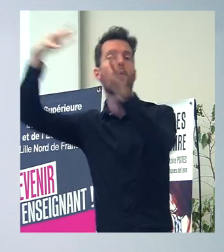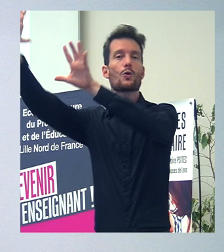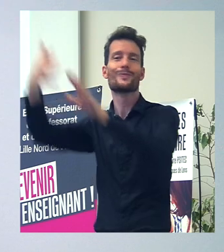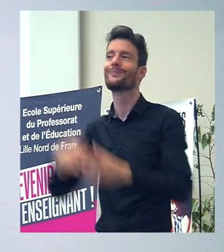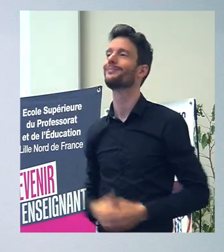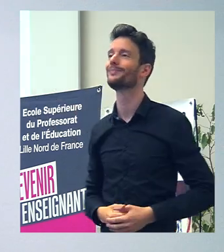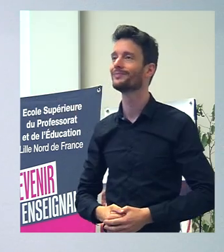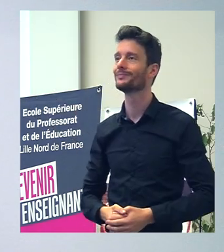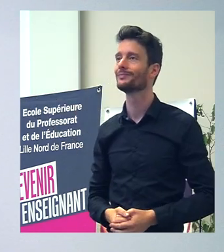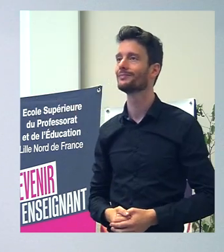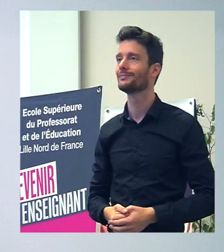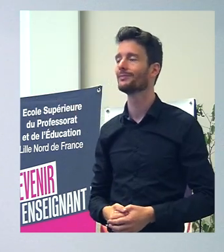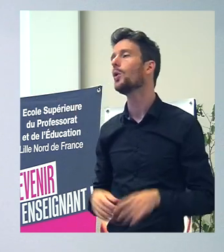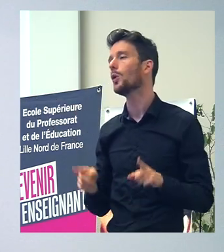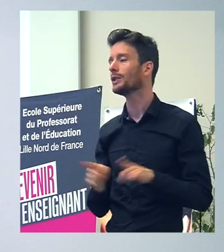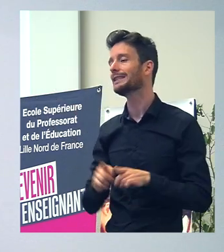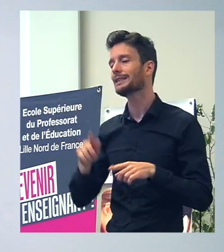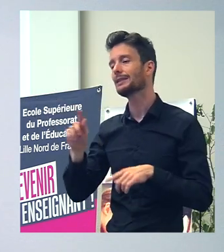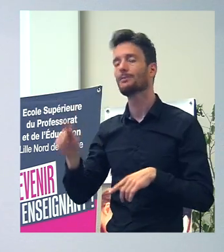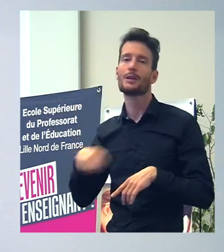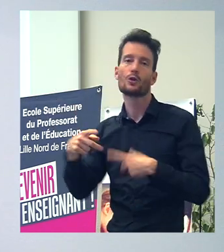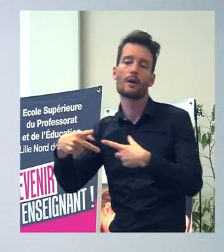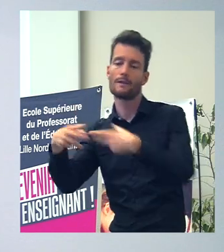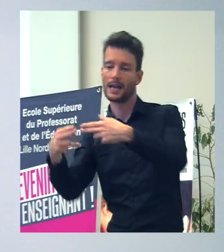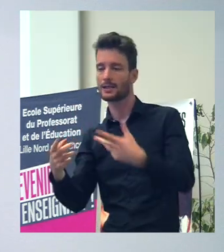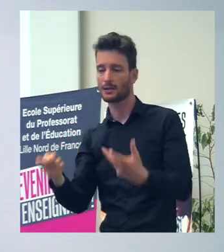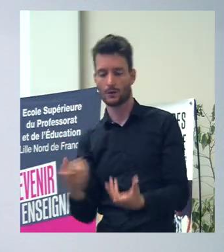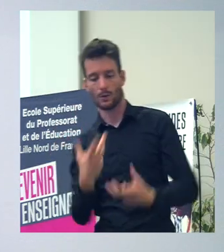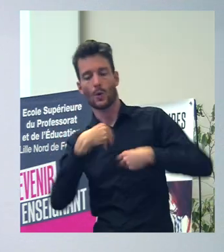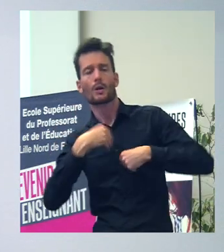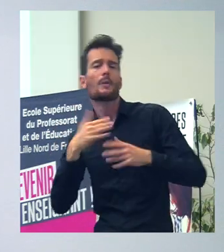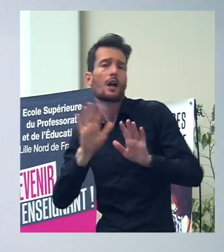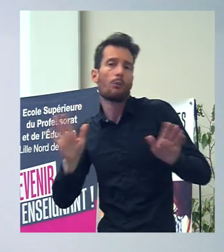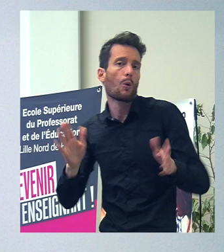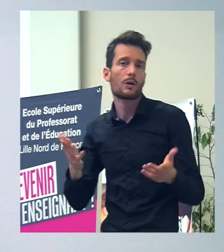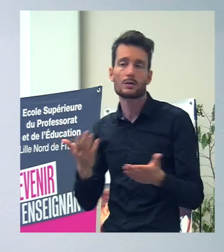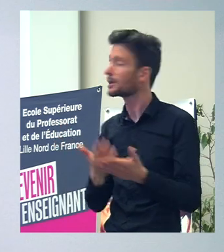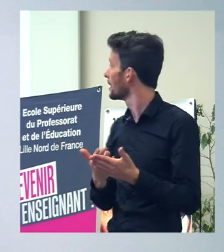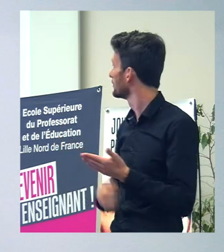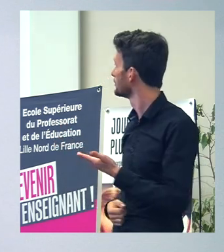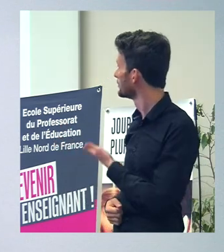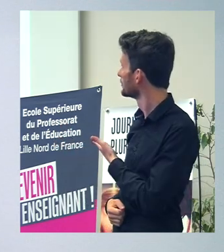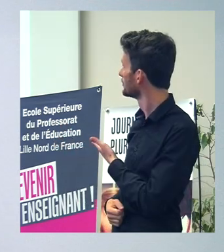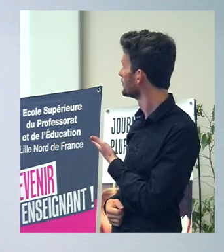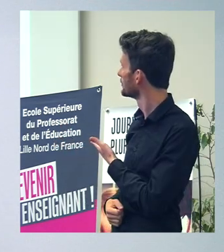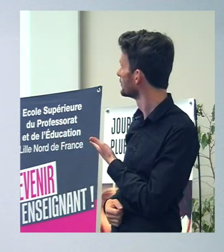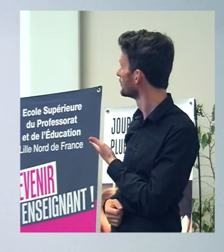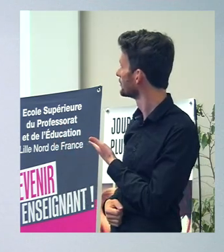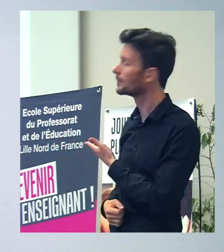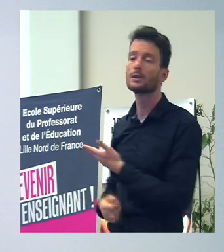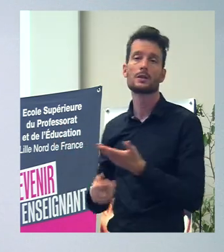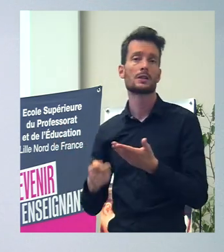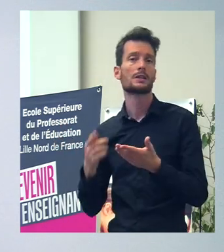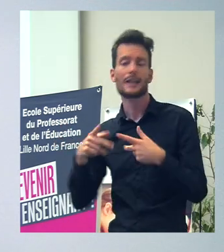et puis évidemment, une phase d'intégration, mais là, je n'ai rien de particulier, sauf qu'on l'oublie, c'est la phase d'intégration, c'est-à-dire une